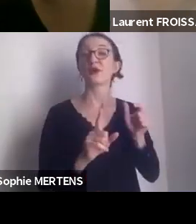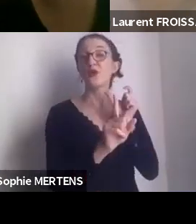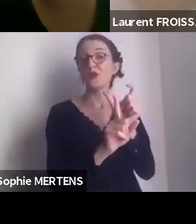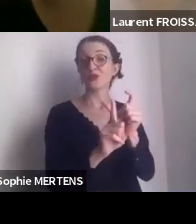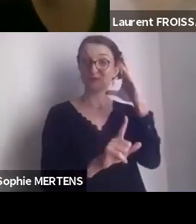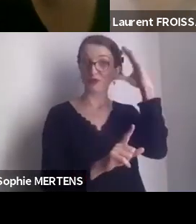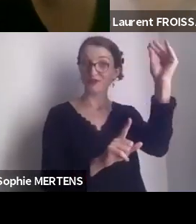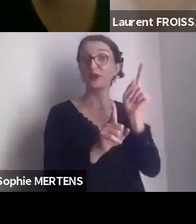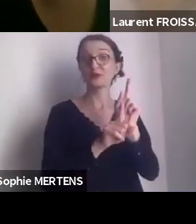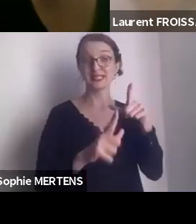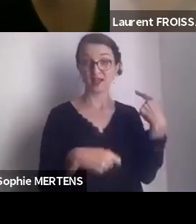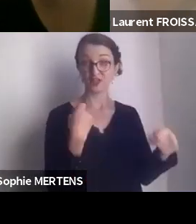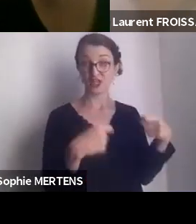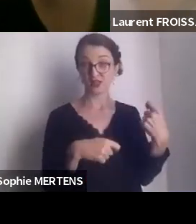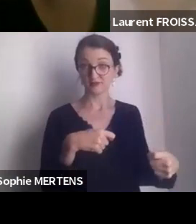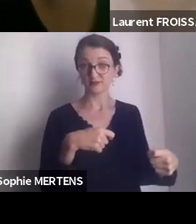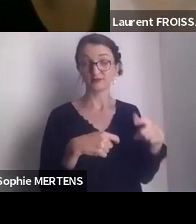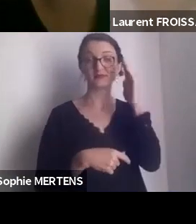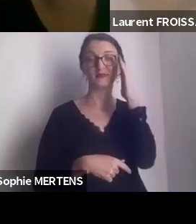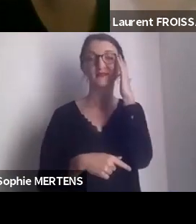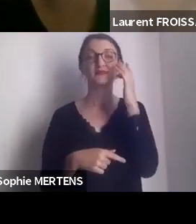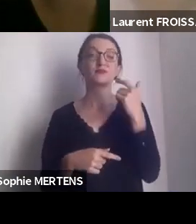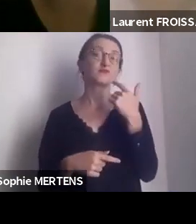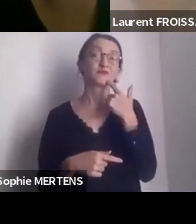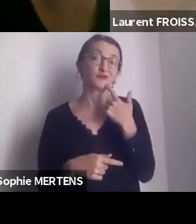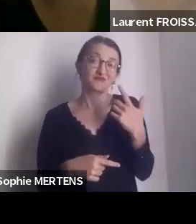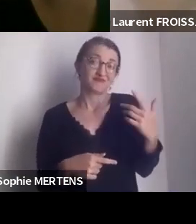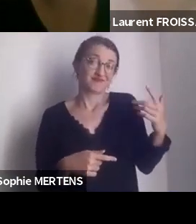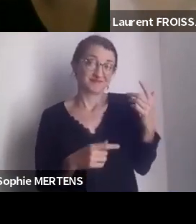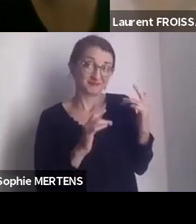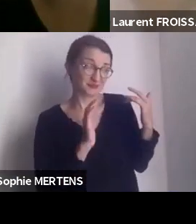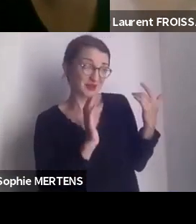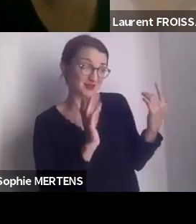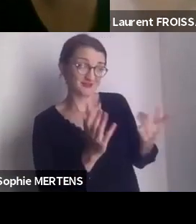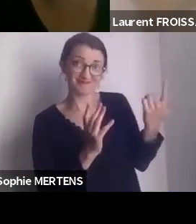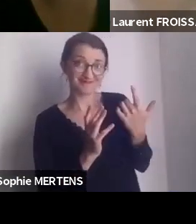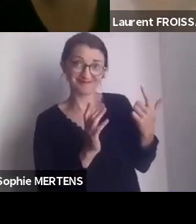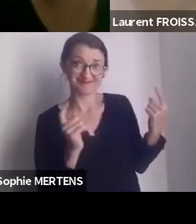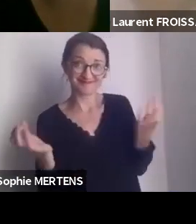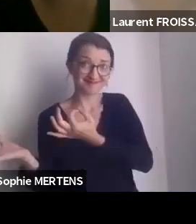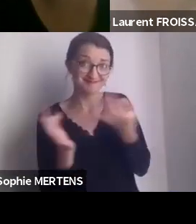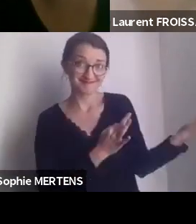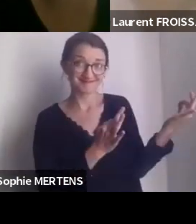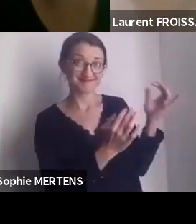agile, et donc je travaille régulièrement avec des clients, et on espère